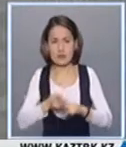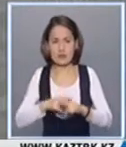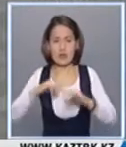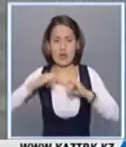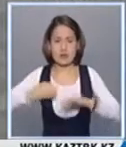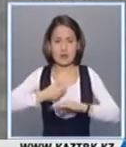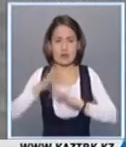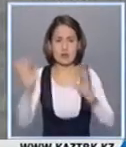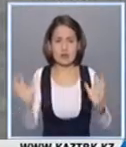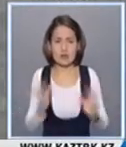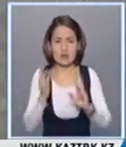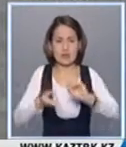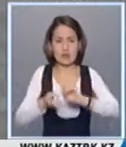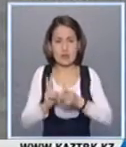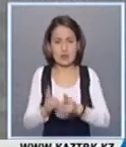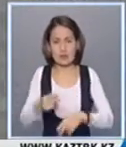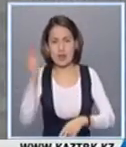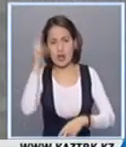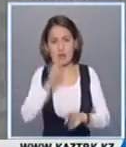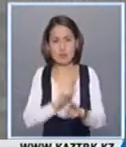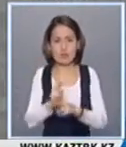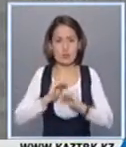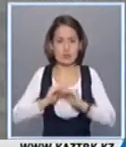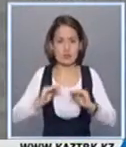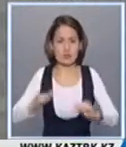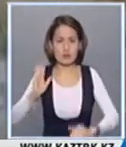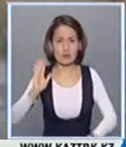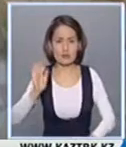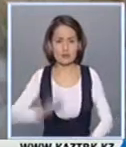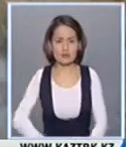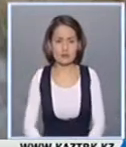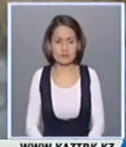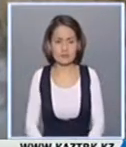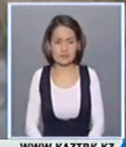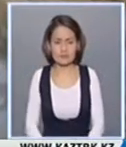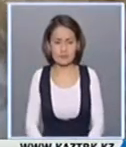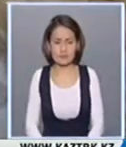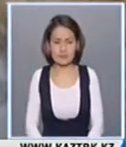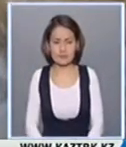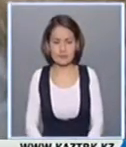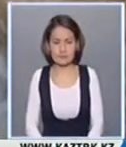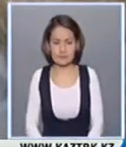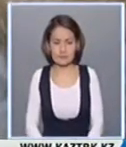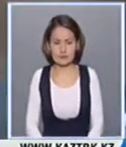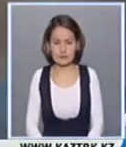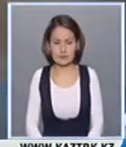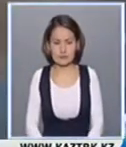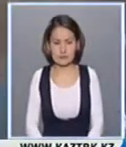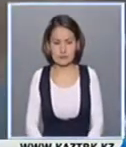тағам жасау керек, бәрін кішкентай осы кішкентайында көрсе, ертең олар бізден көргенін істейді деп